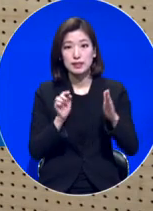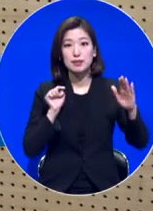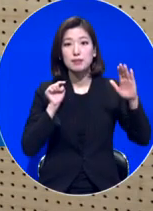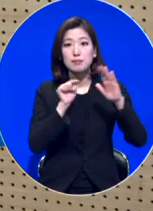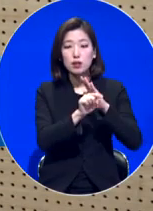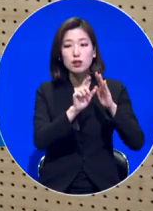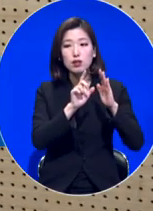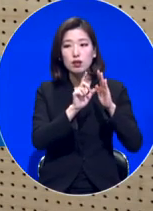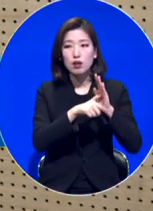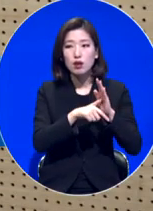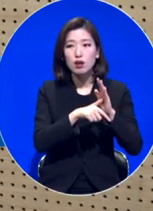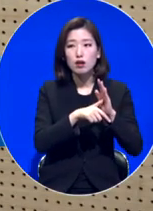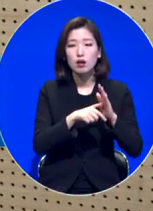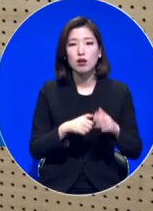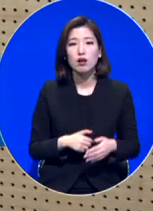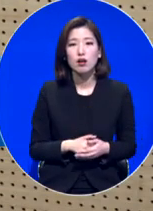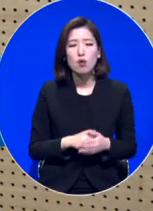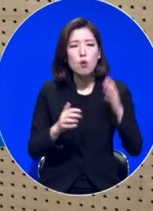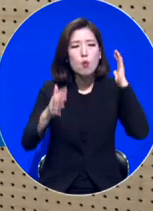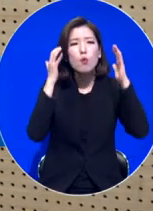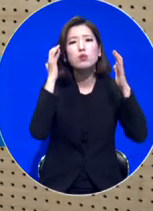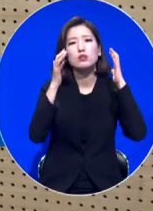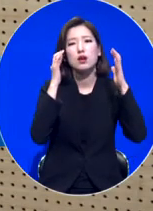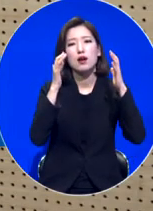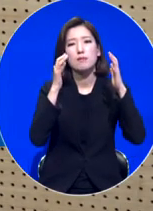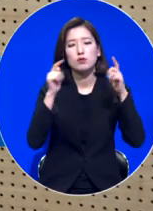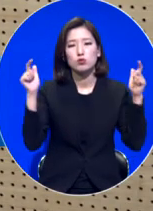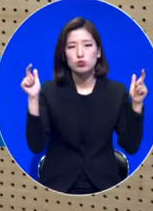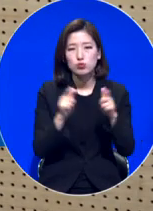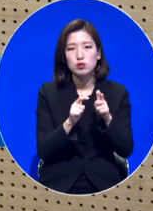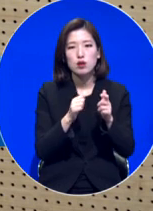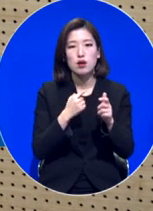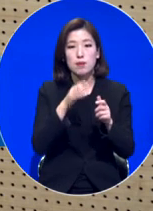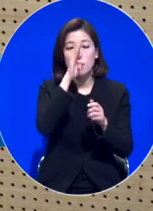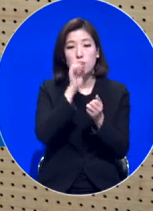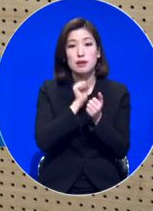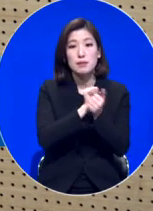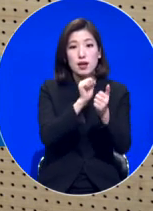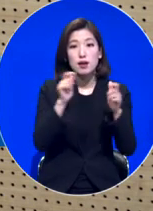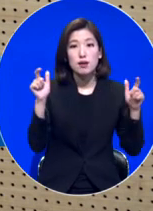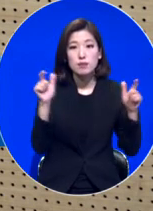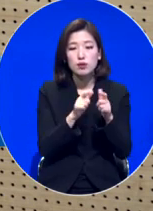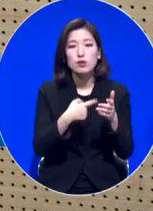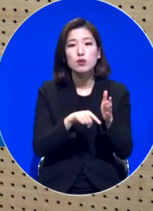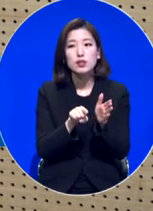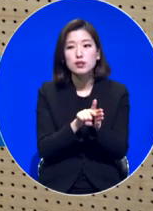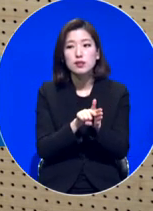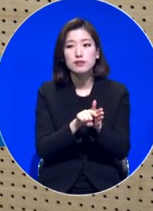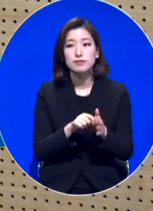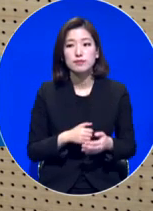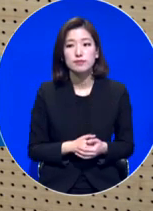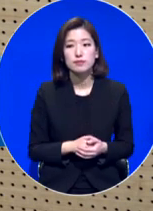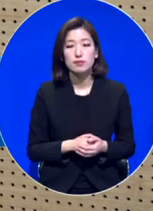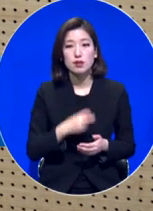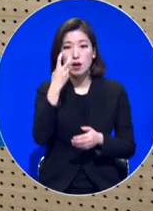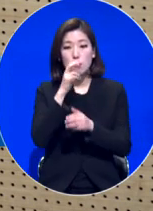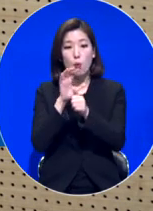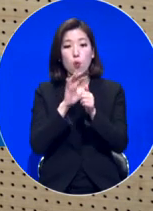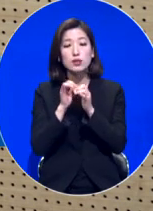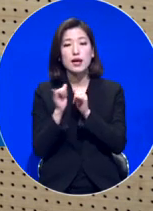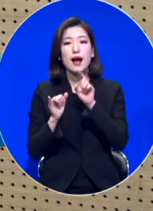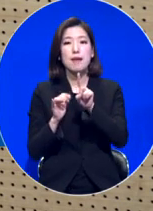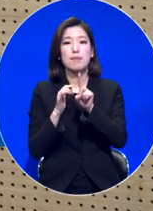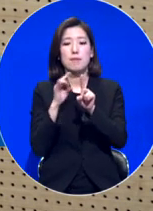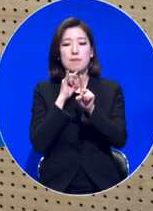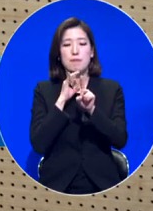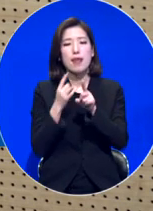응급실의 혼잡도를 완화하고 다음 감염병 예방을 위해서 응급실 출입은 보호자 1명으로 제한을 하고